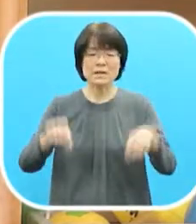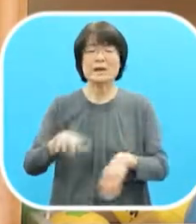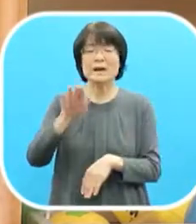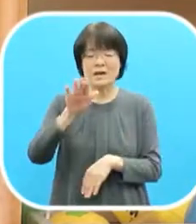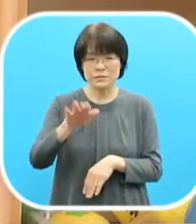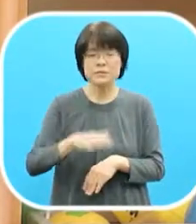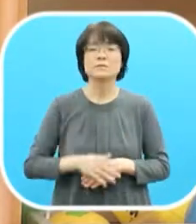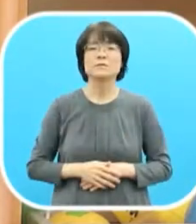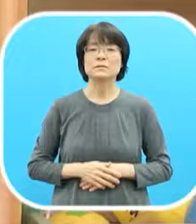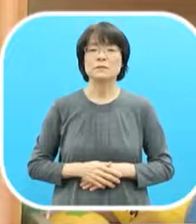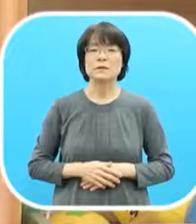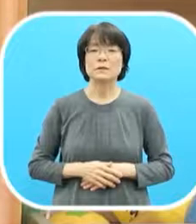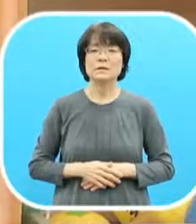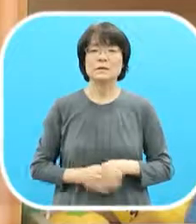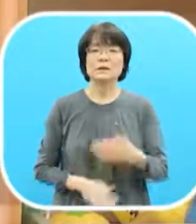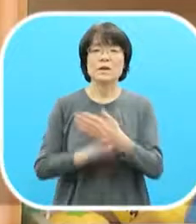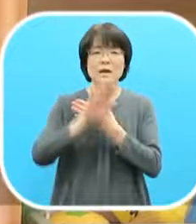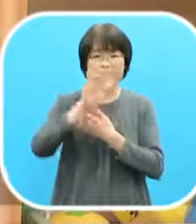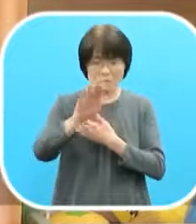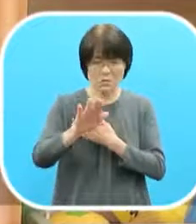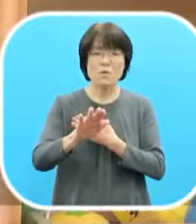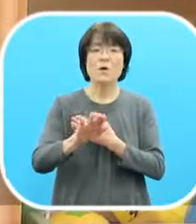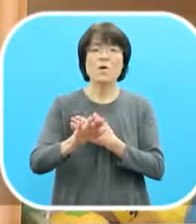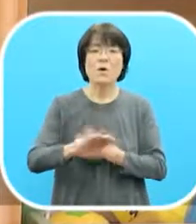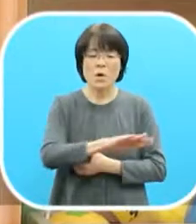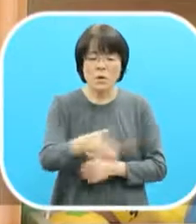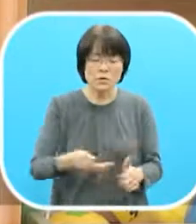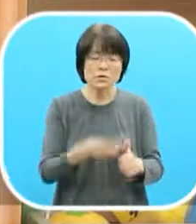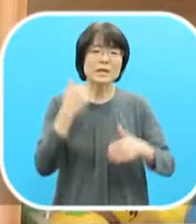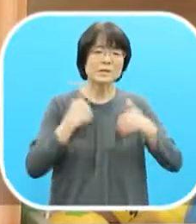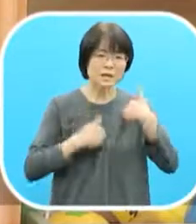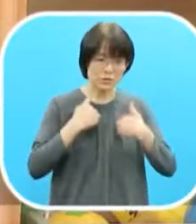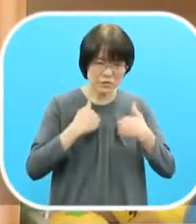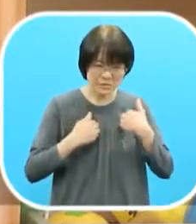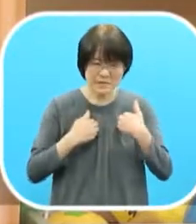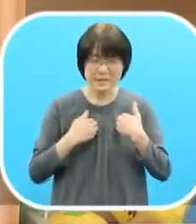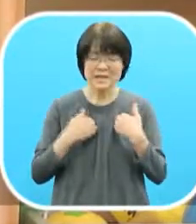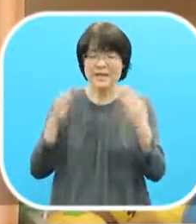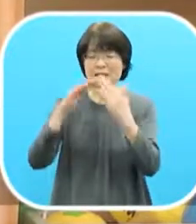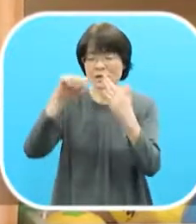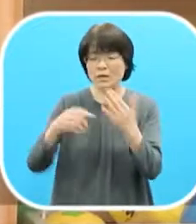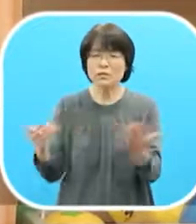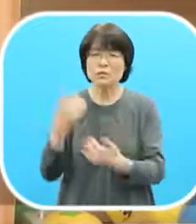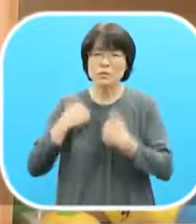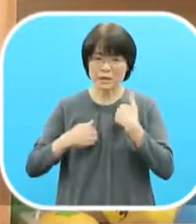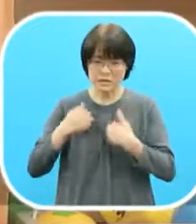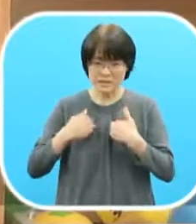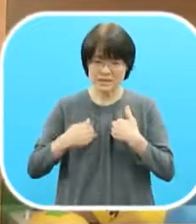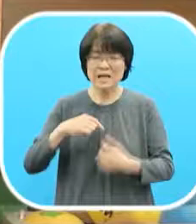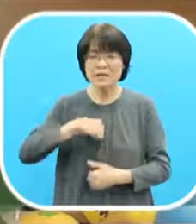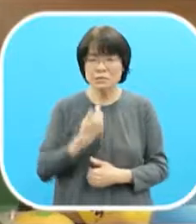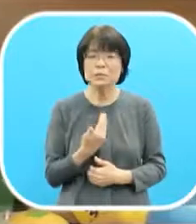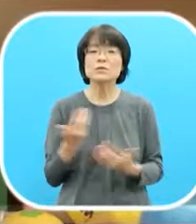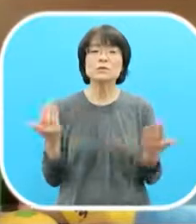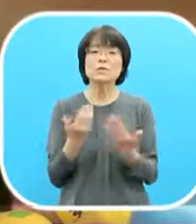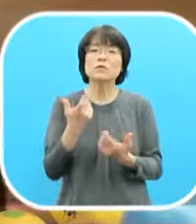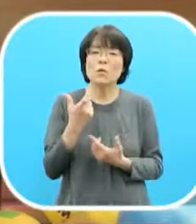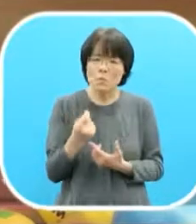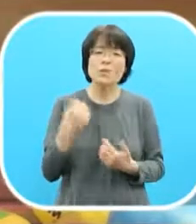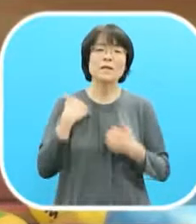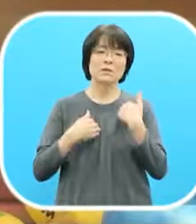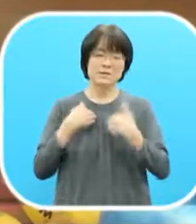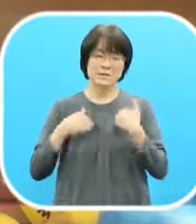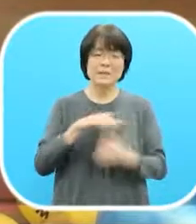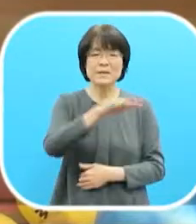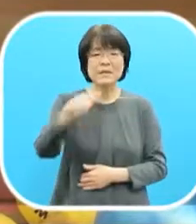ので、これからも子育てを楽しんで、家事も楽しんで、そして仕事も楽しんで、みんな